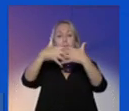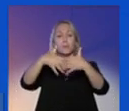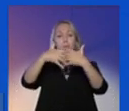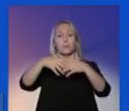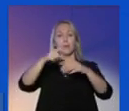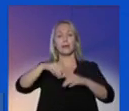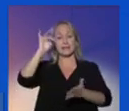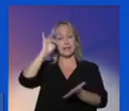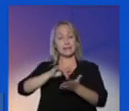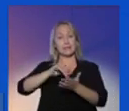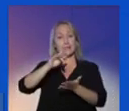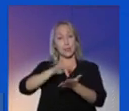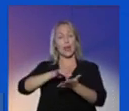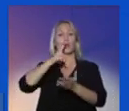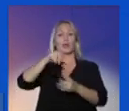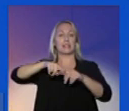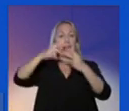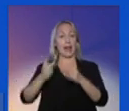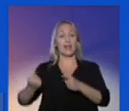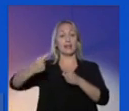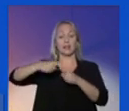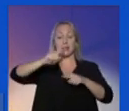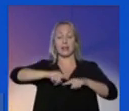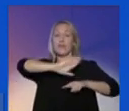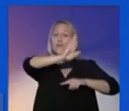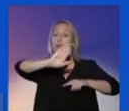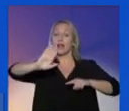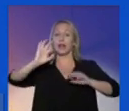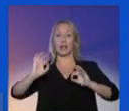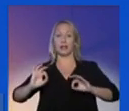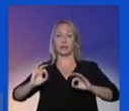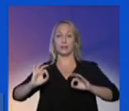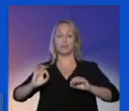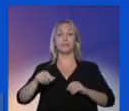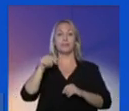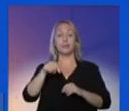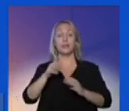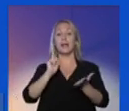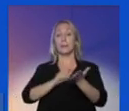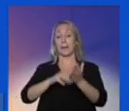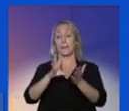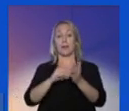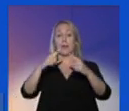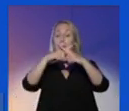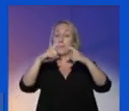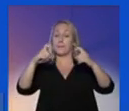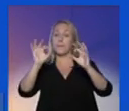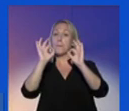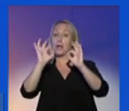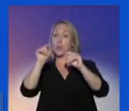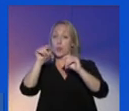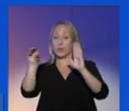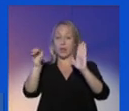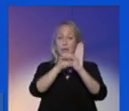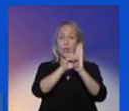Βαλκανίων συνολικά. Μίλησα για την ανάγκη προστασίας των μακεδονικών προϊόντων. Μίλησα για την ανάγκη